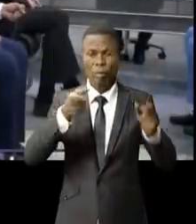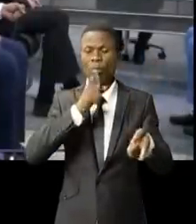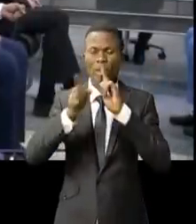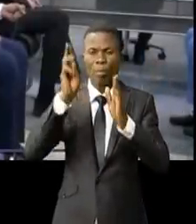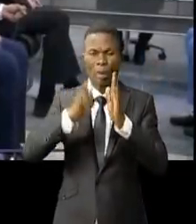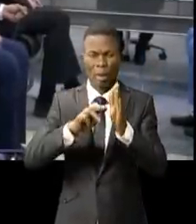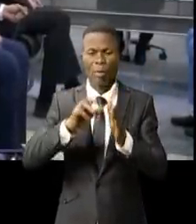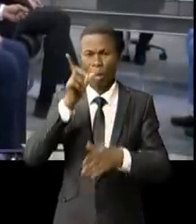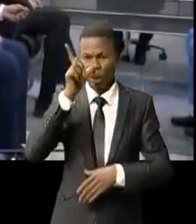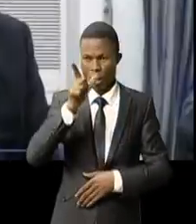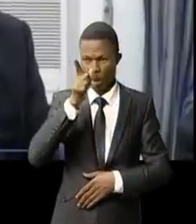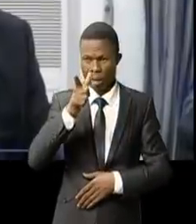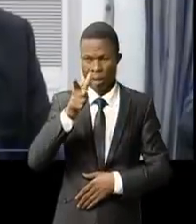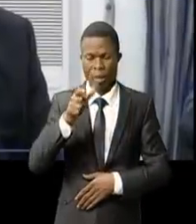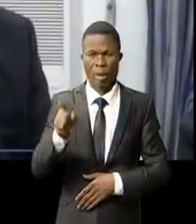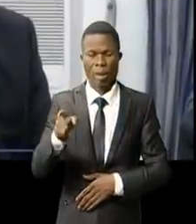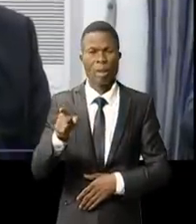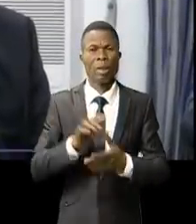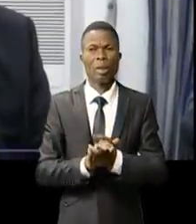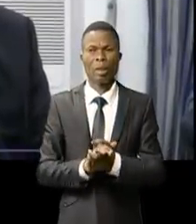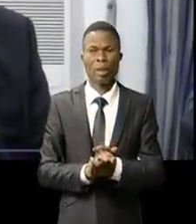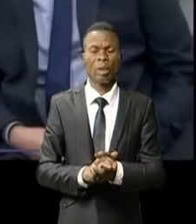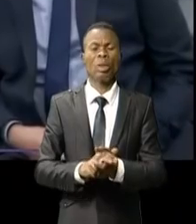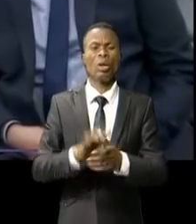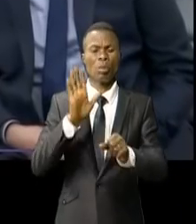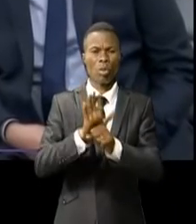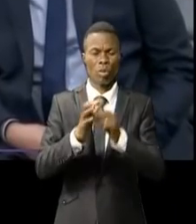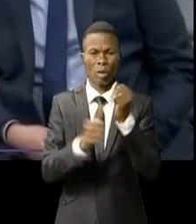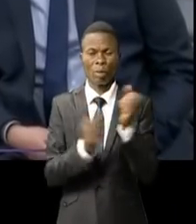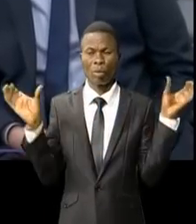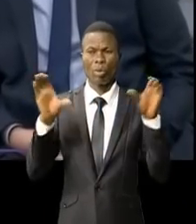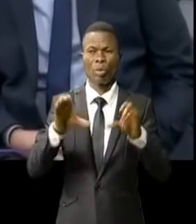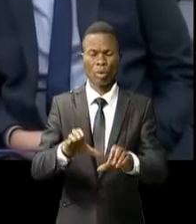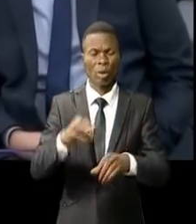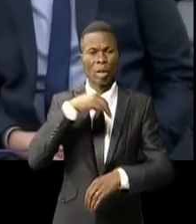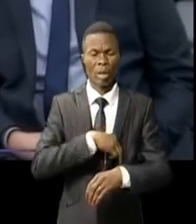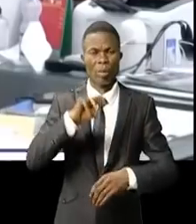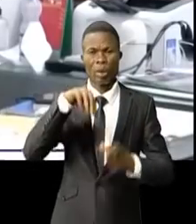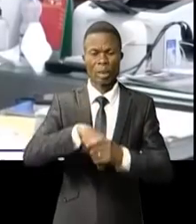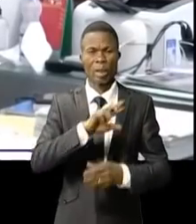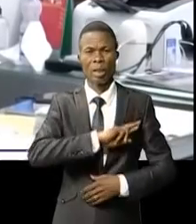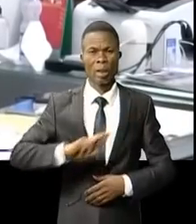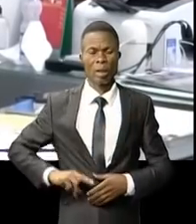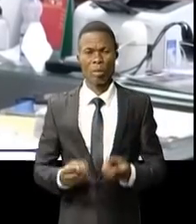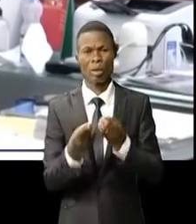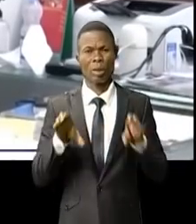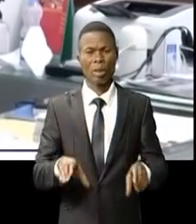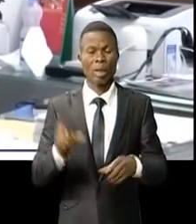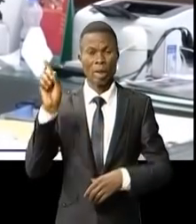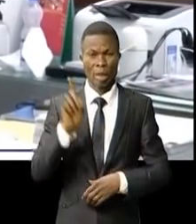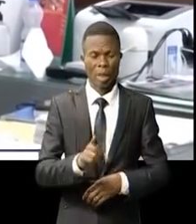libyen. Afef Nayed Charmen, à la tête d'une forte délégation en mission en République démocratique du Congo, est